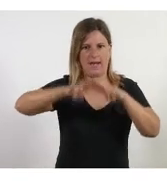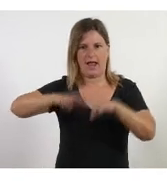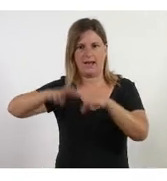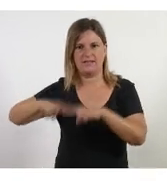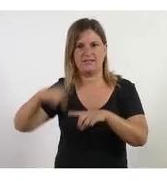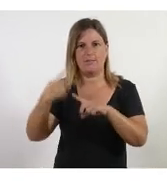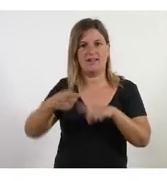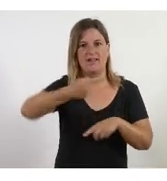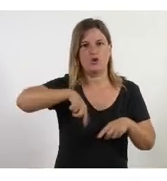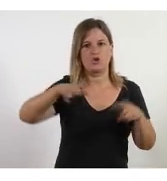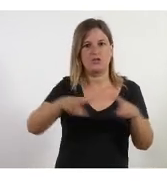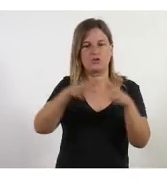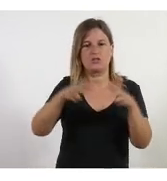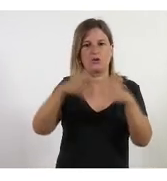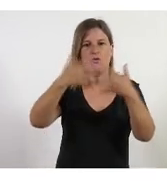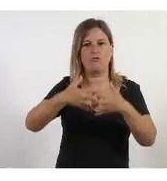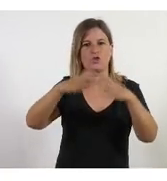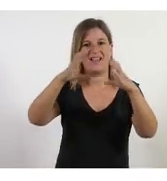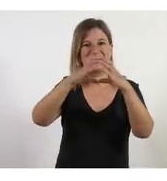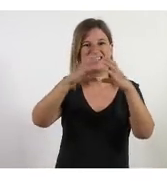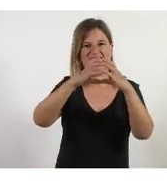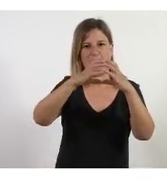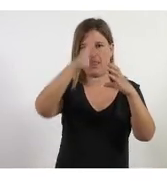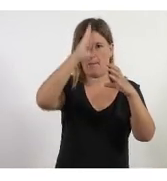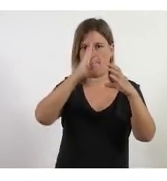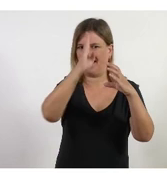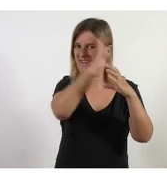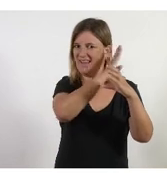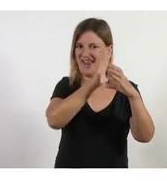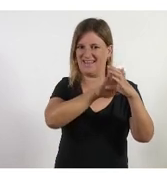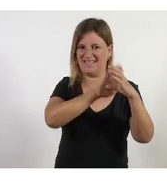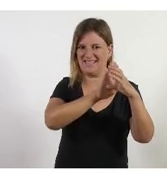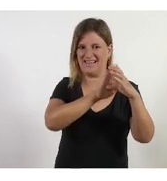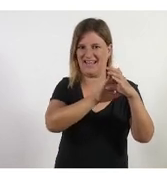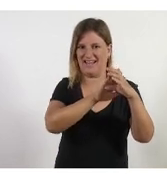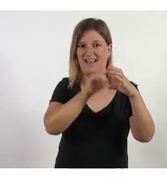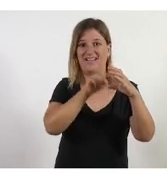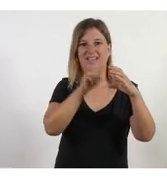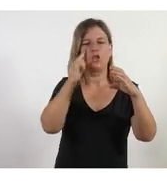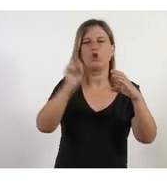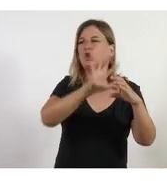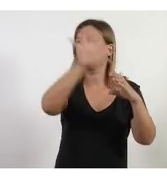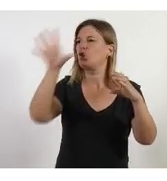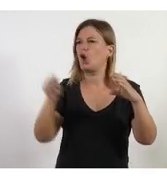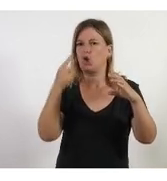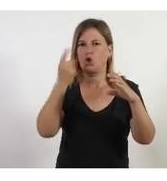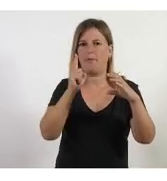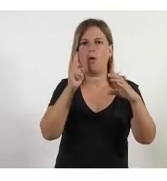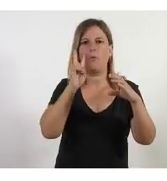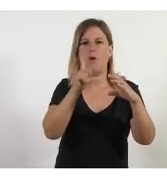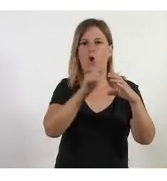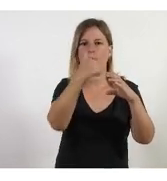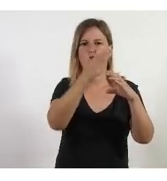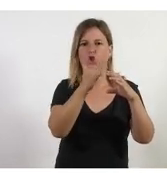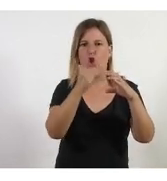l'hemisferi esquerre. I l'hemisferi esquerre el que fa és veure la realitat en fraccions, no veu la totalitat. Això fa l'hemisferi dret,